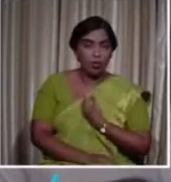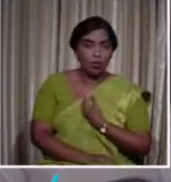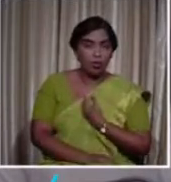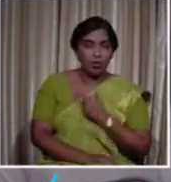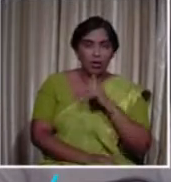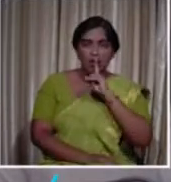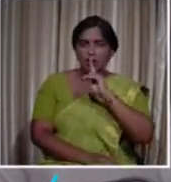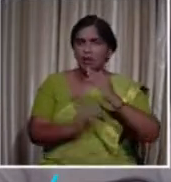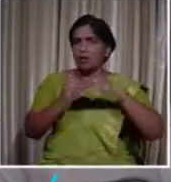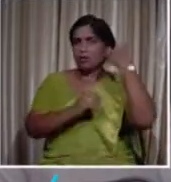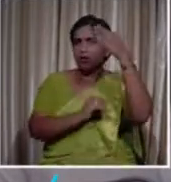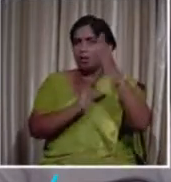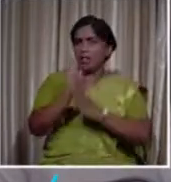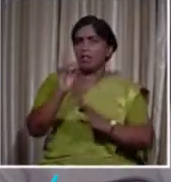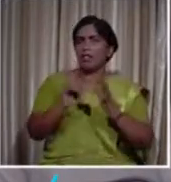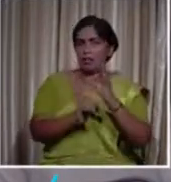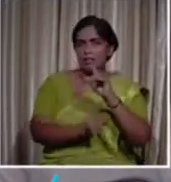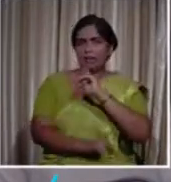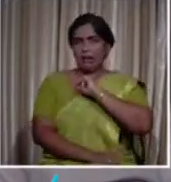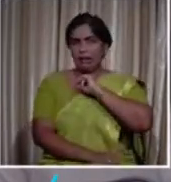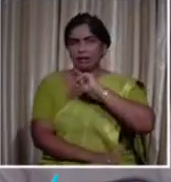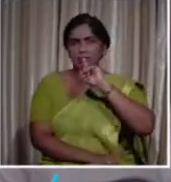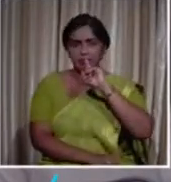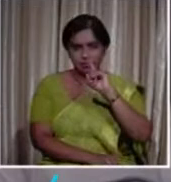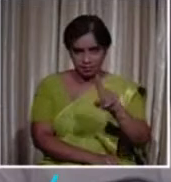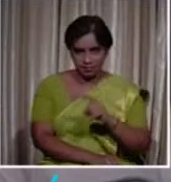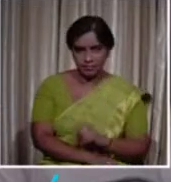මට අහුණා පසුපෙළ මන්ත්‍රීවරයෙක් කෑ ගහලා